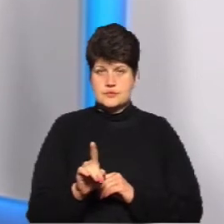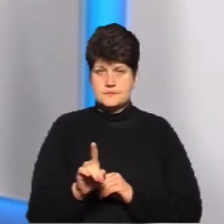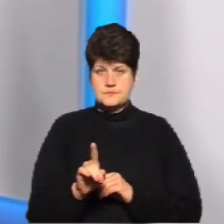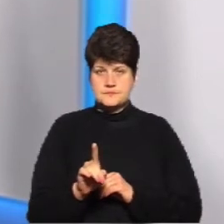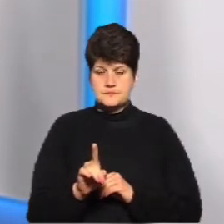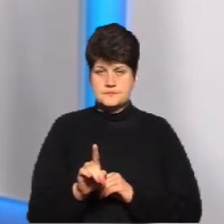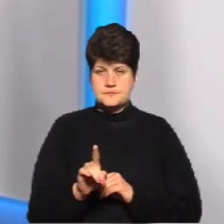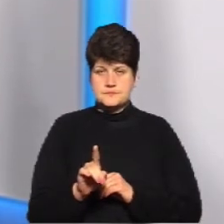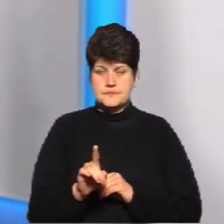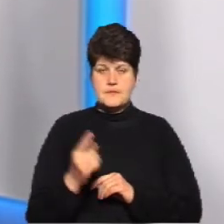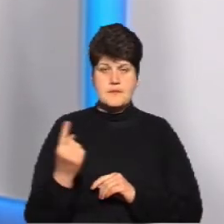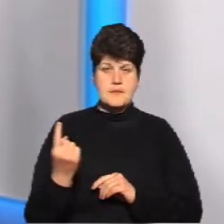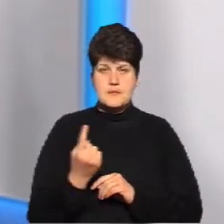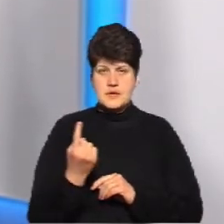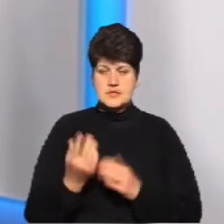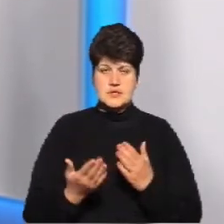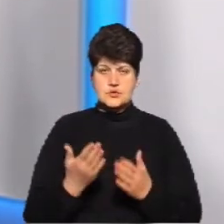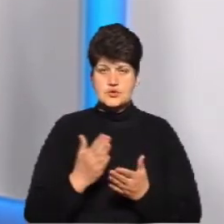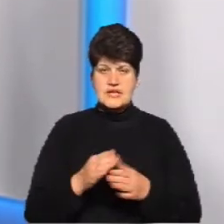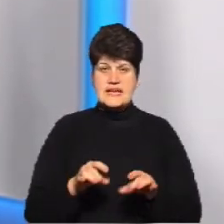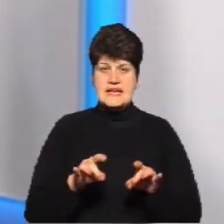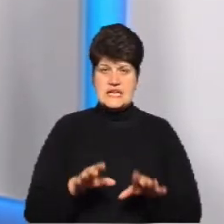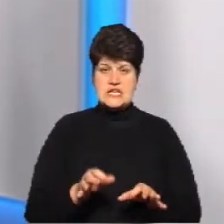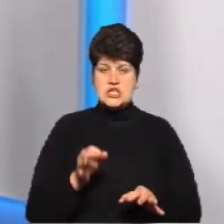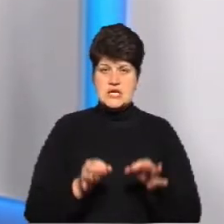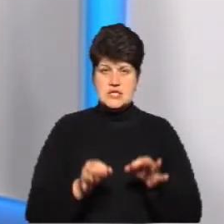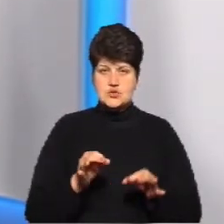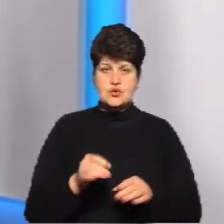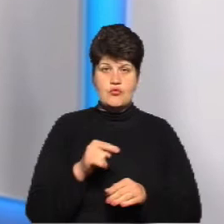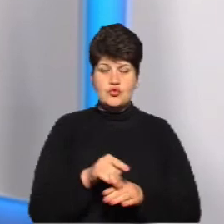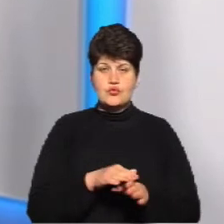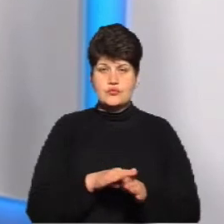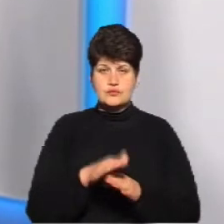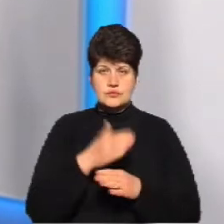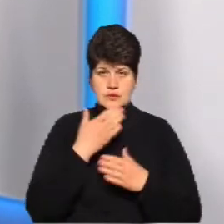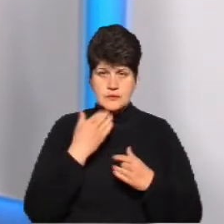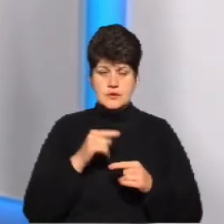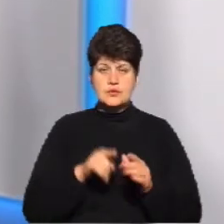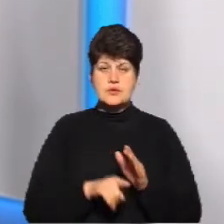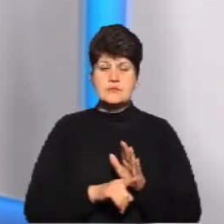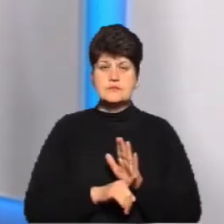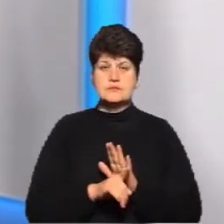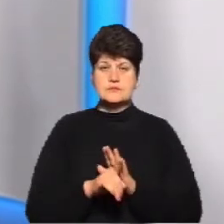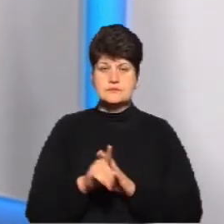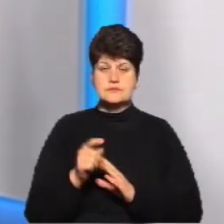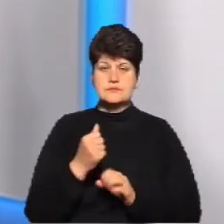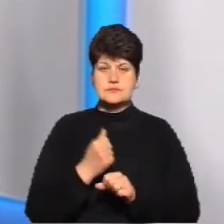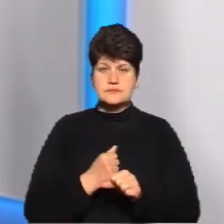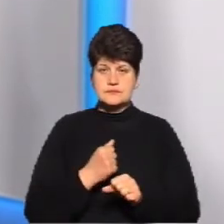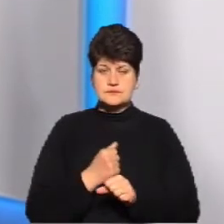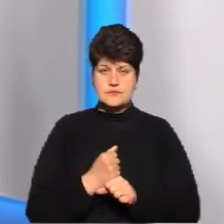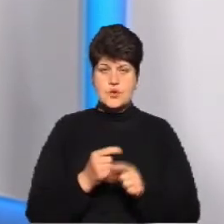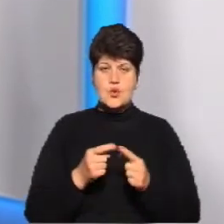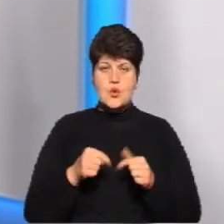перше, якщо є рішення суду і воно не виконується, тоді якраз вступають в роботу вже органи